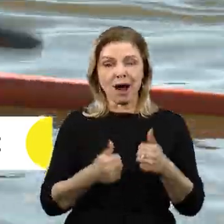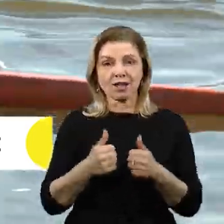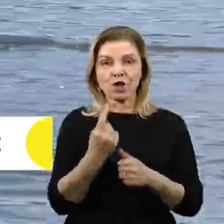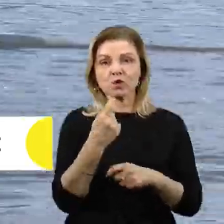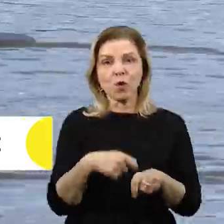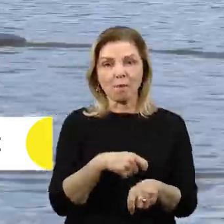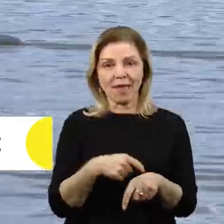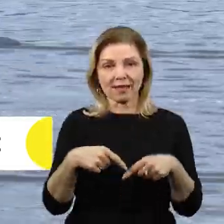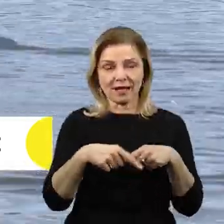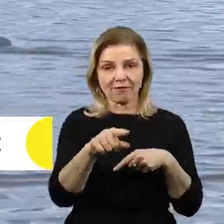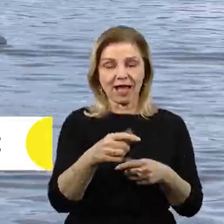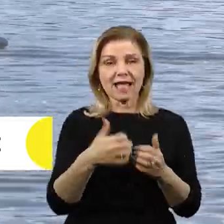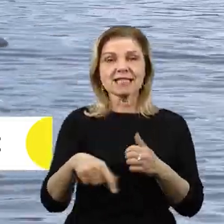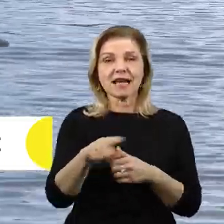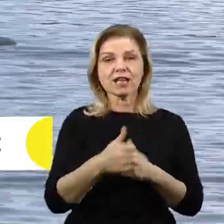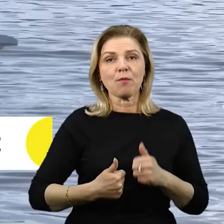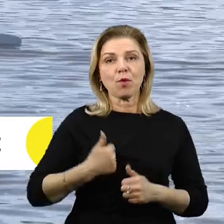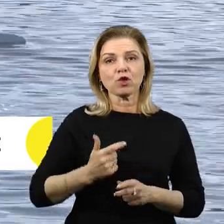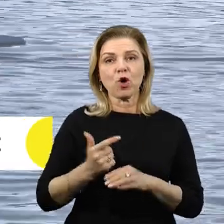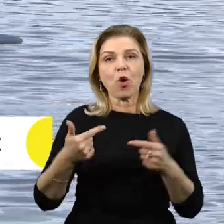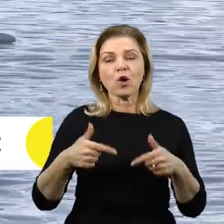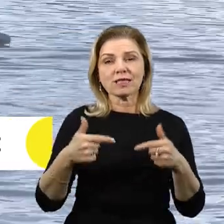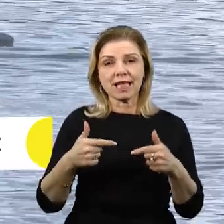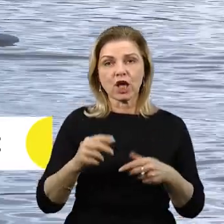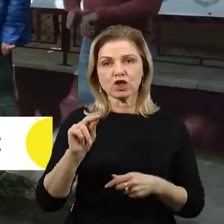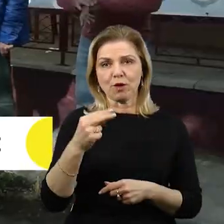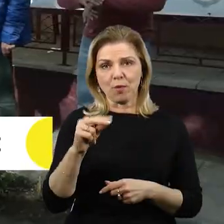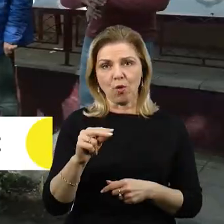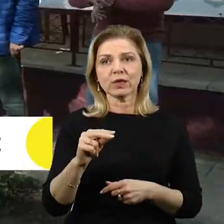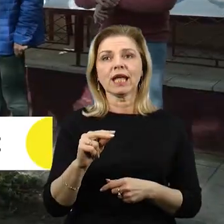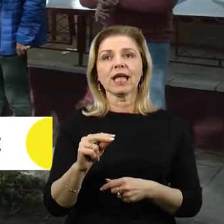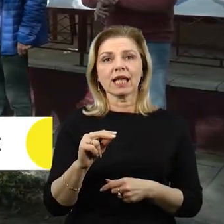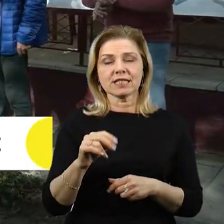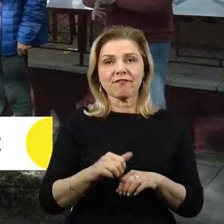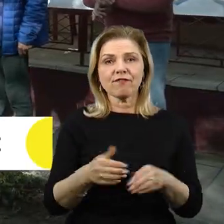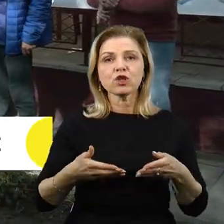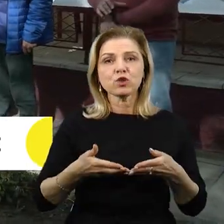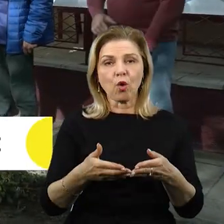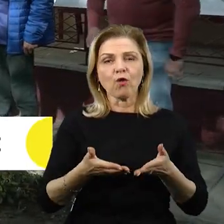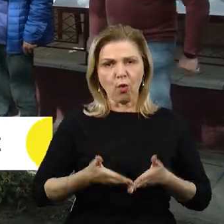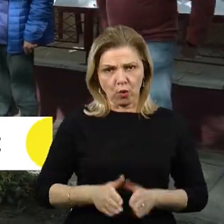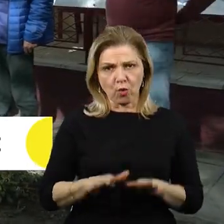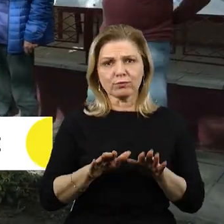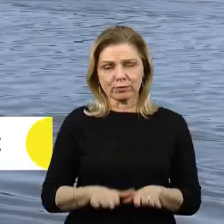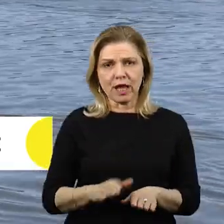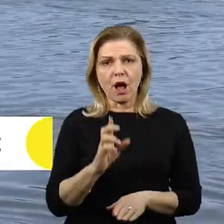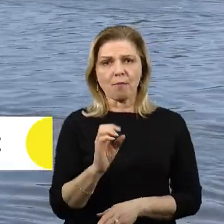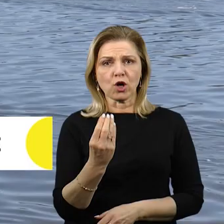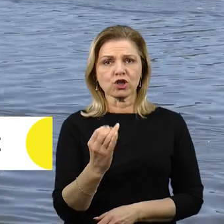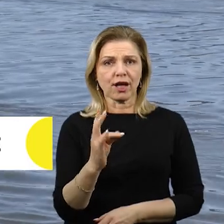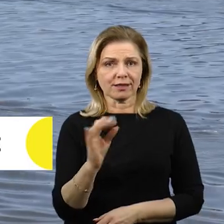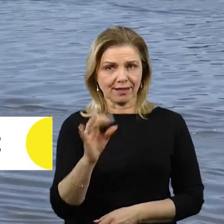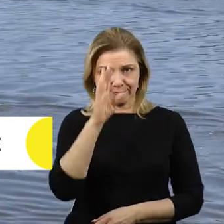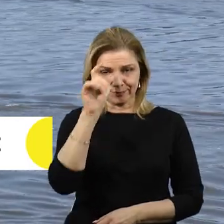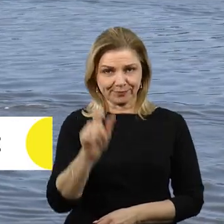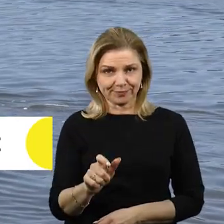МТ серед почесних гостей заходу чемпіони світу звеслування зокрема уродженець баштанки Олег кухарик Мені здається